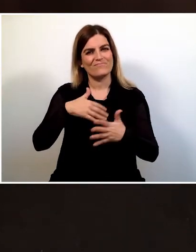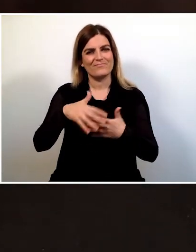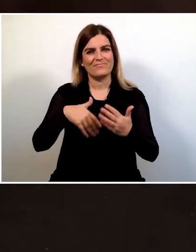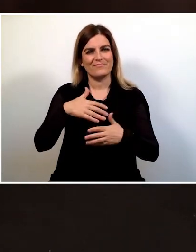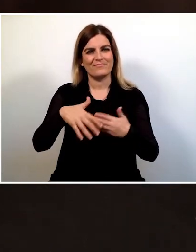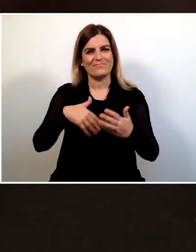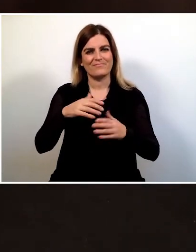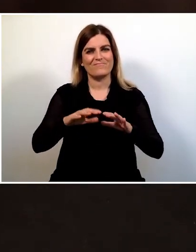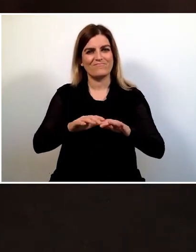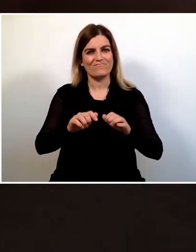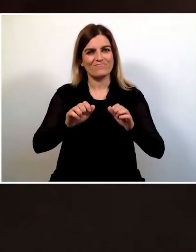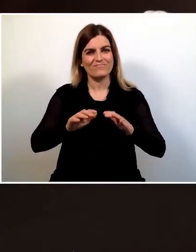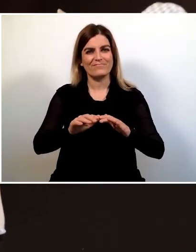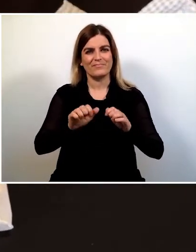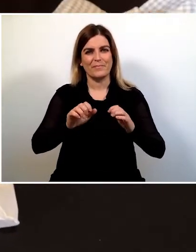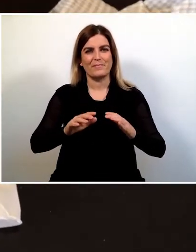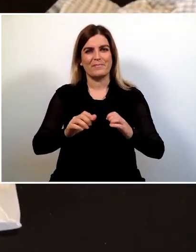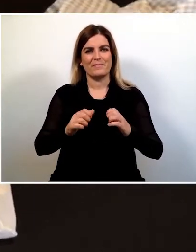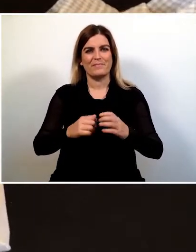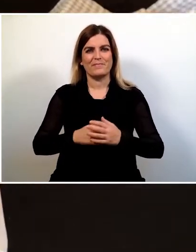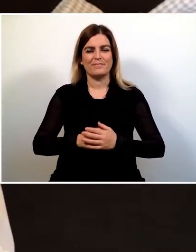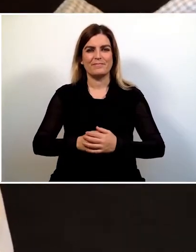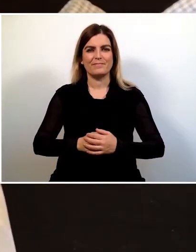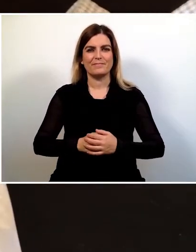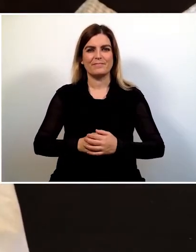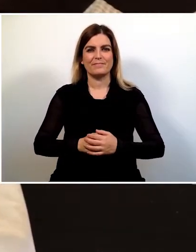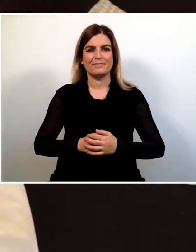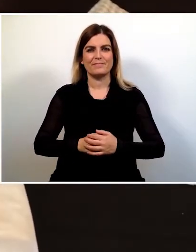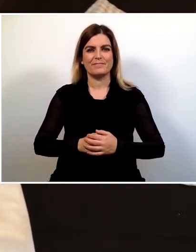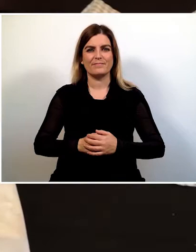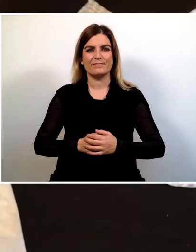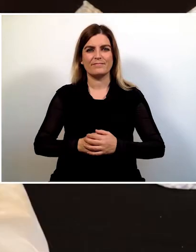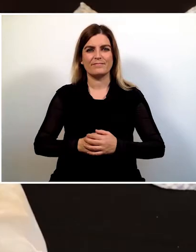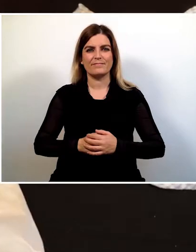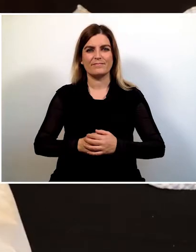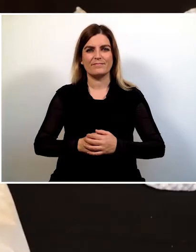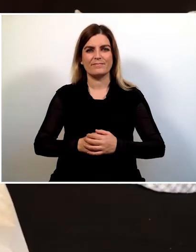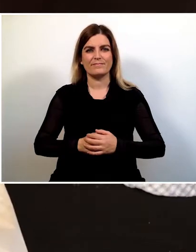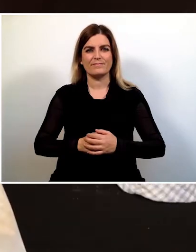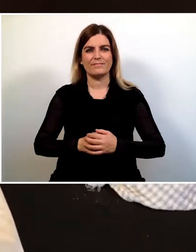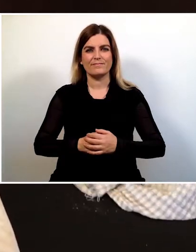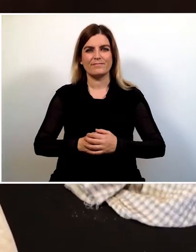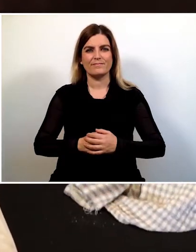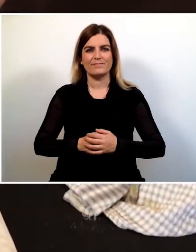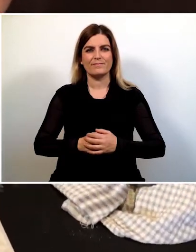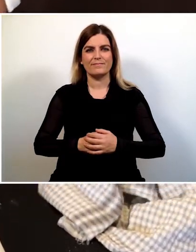les olives que hem tallat. Les barregem totes.